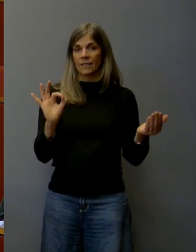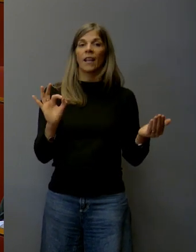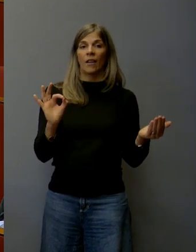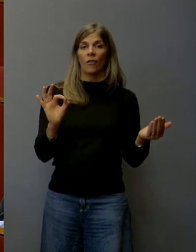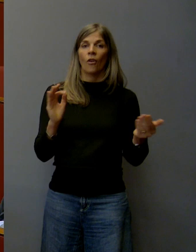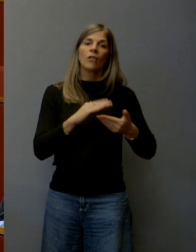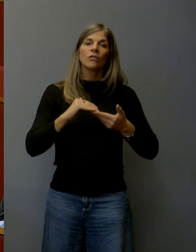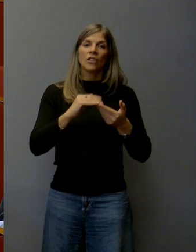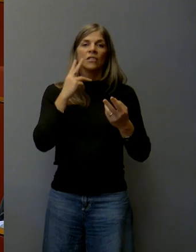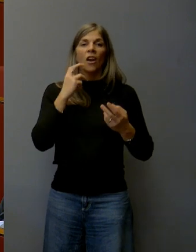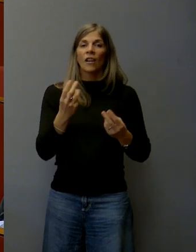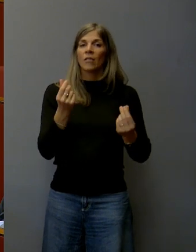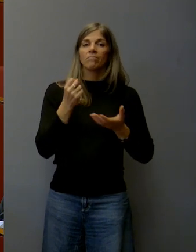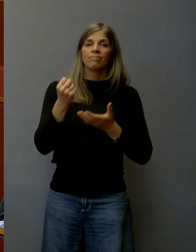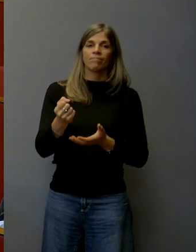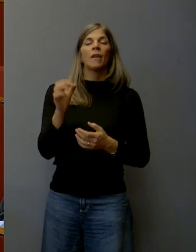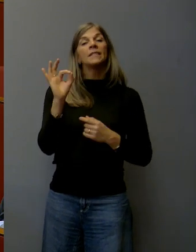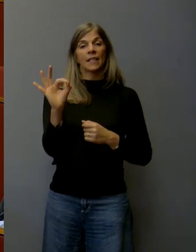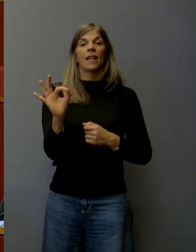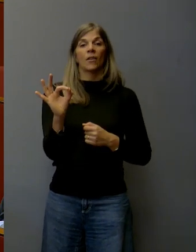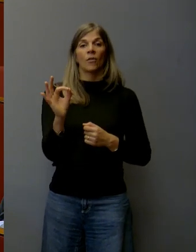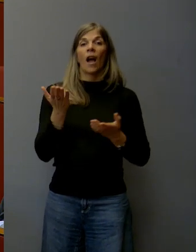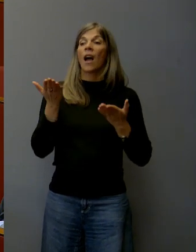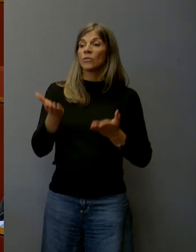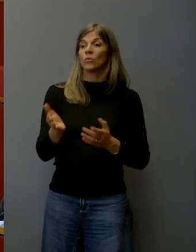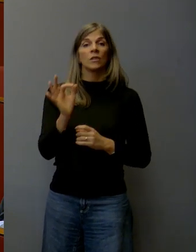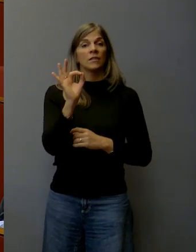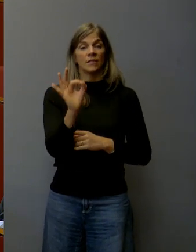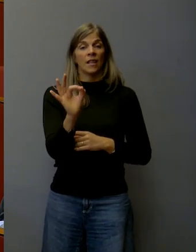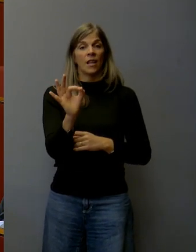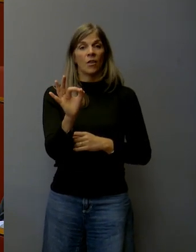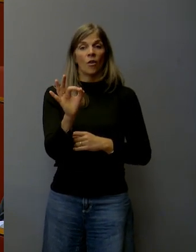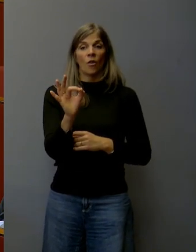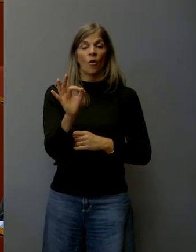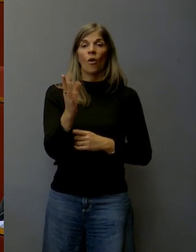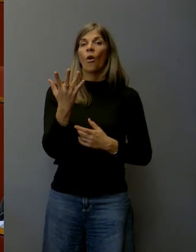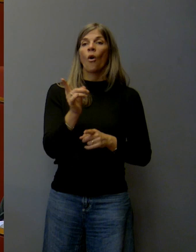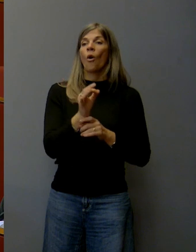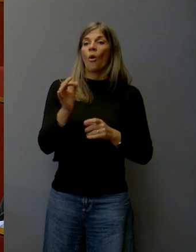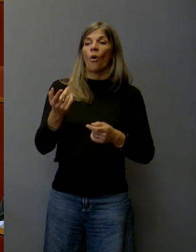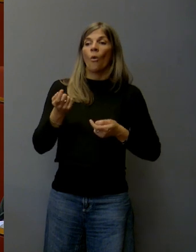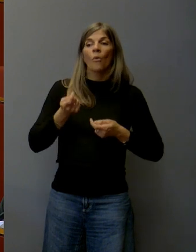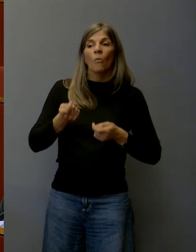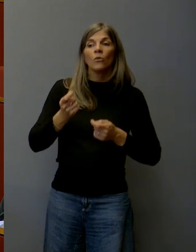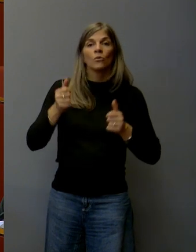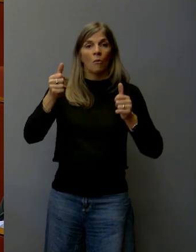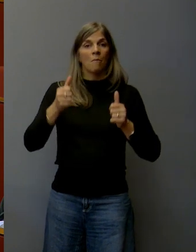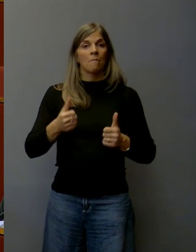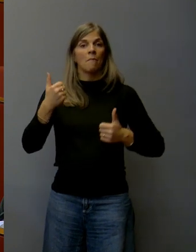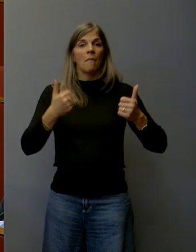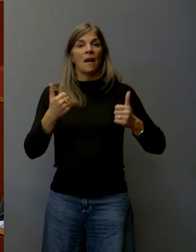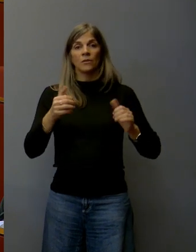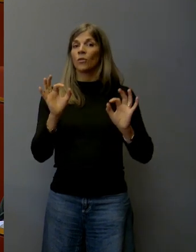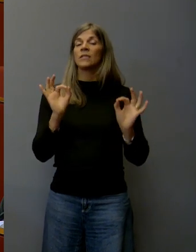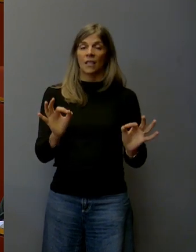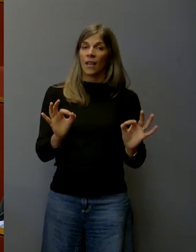associative Zero in termini di aiuti 0 in termini di per esempio di promozione di di bandi per fare